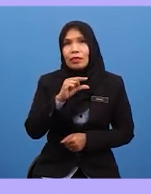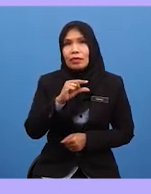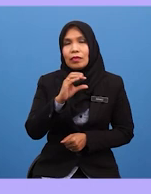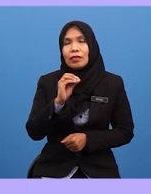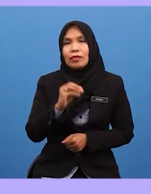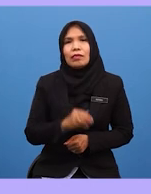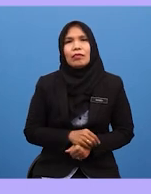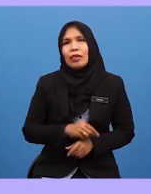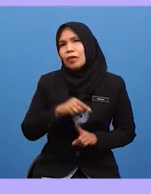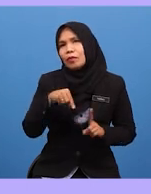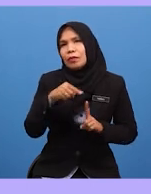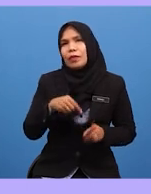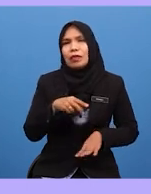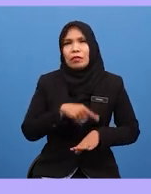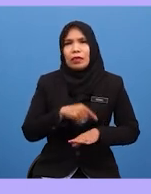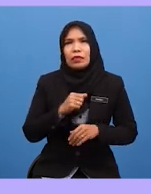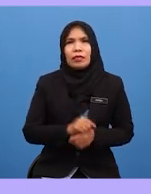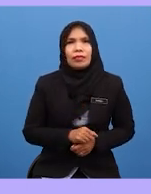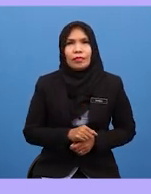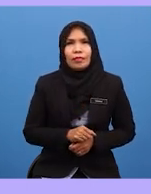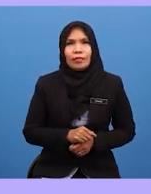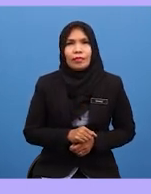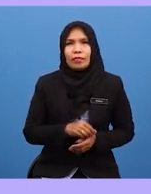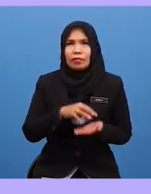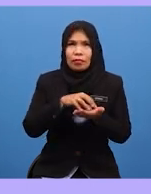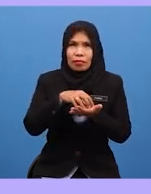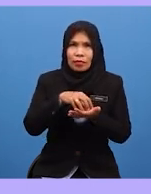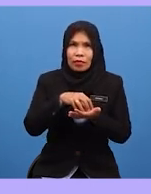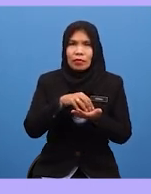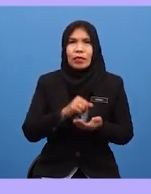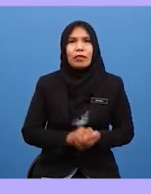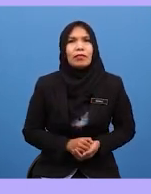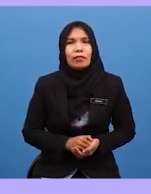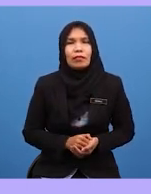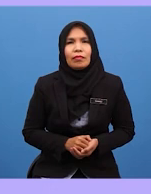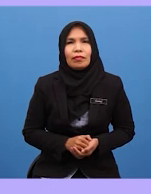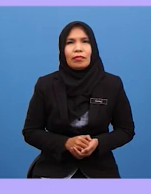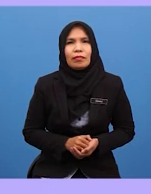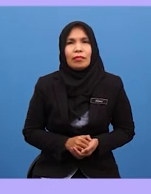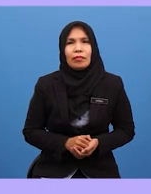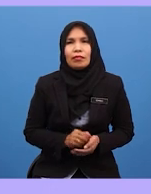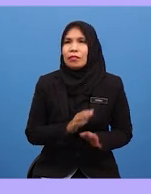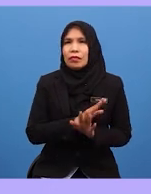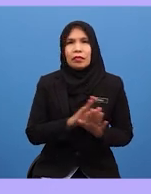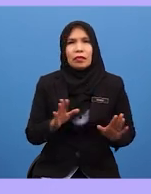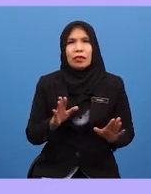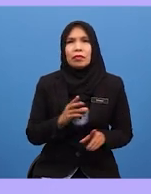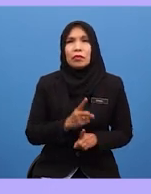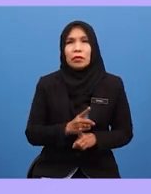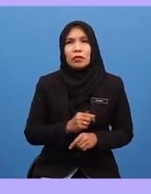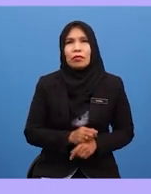organisma tidak perlu dibunuh. Kelemahan kaedah ini, ia tidak tepat